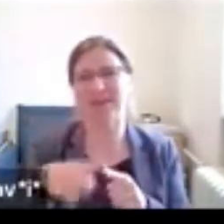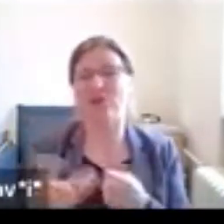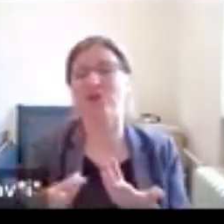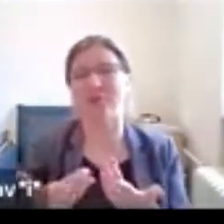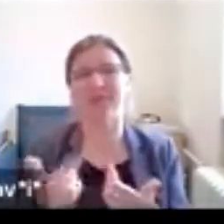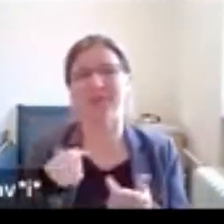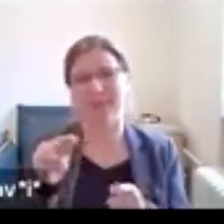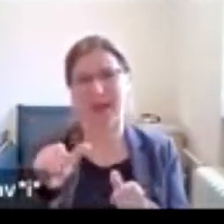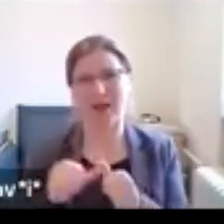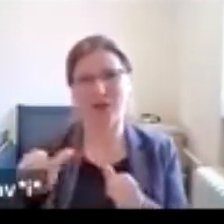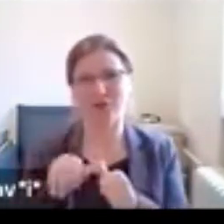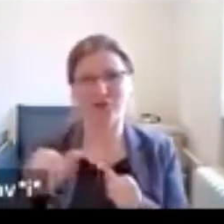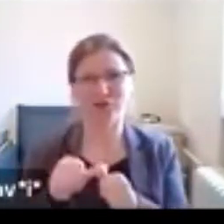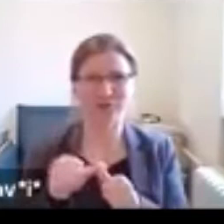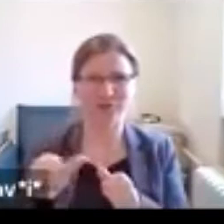naravno šalim se.